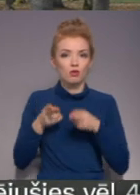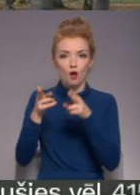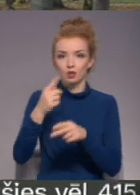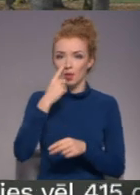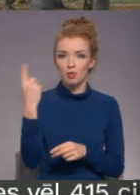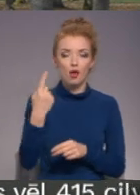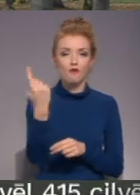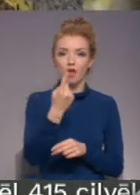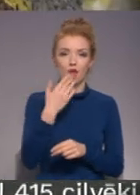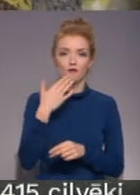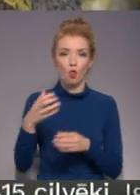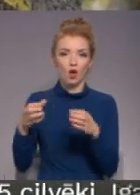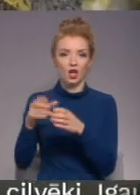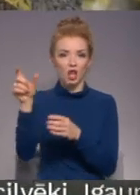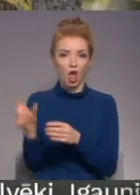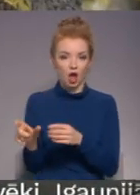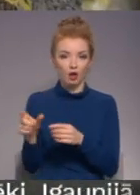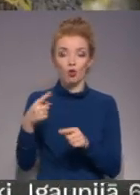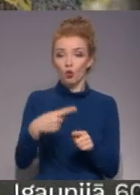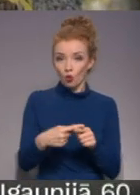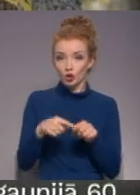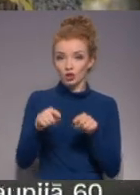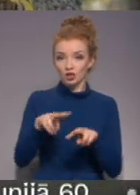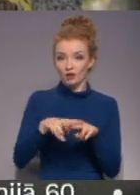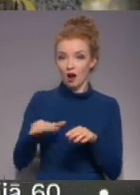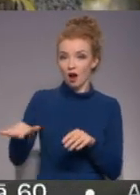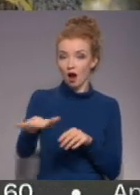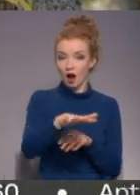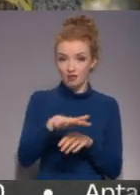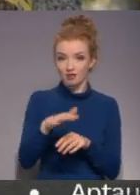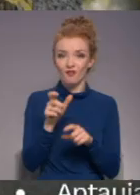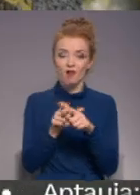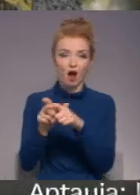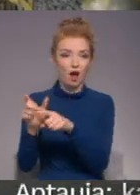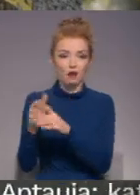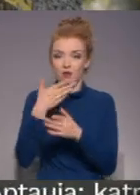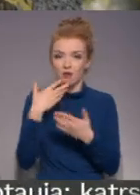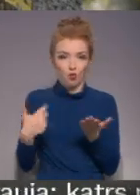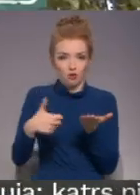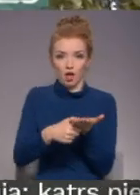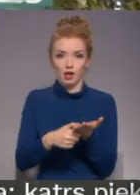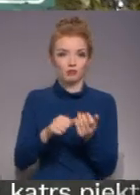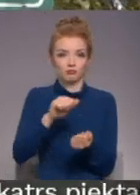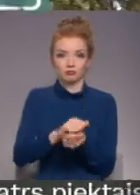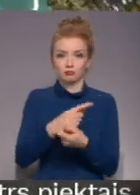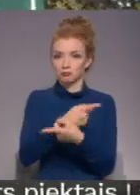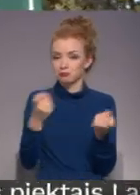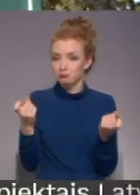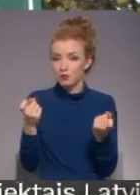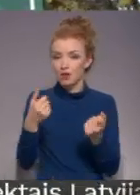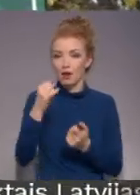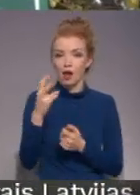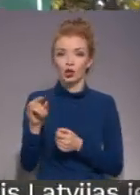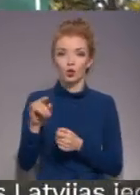neviena valodnieka ekspedīcija, un šīs apkaimes vietvārdi aptuveni gadsimtu nav lingvistiski reģistrēti un publicēti. Gaiķu